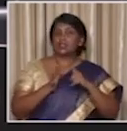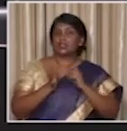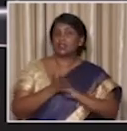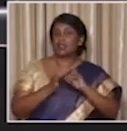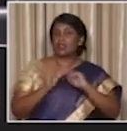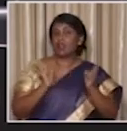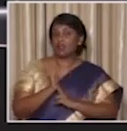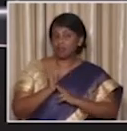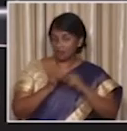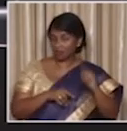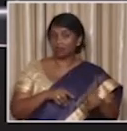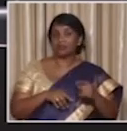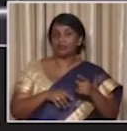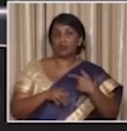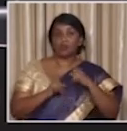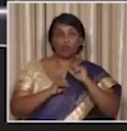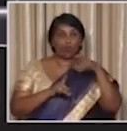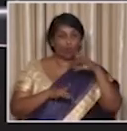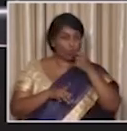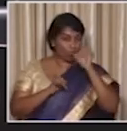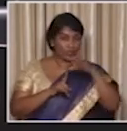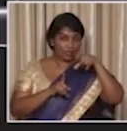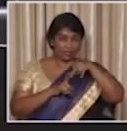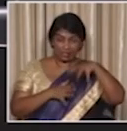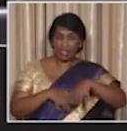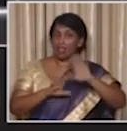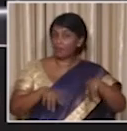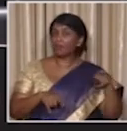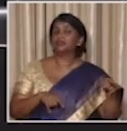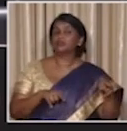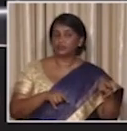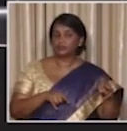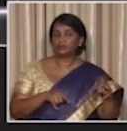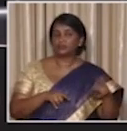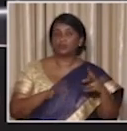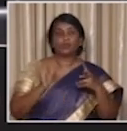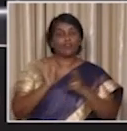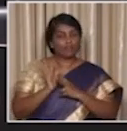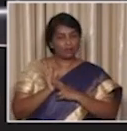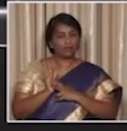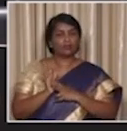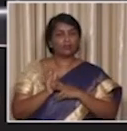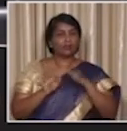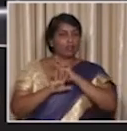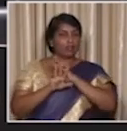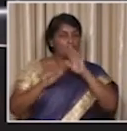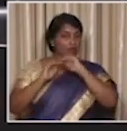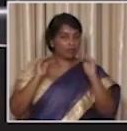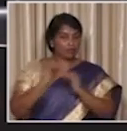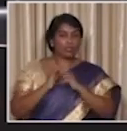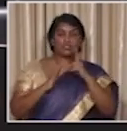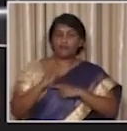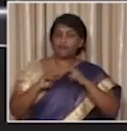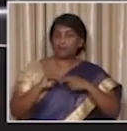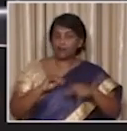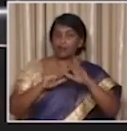lanka a team ekek gahana mai putran district ekek daruwa e wage ma viswarajan sri lanka under 19 dani pranandu sri